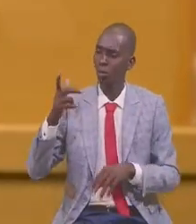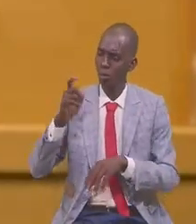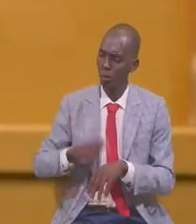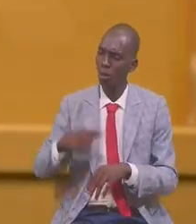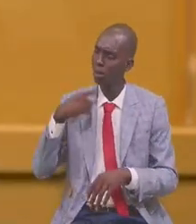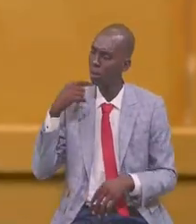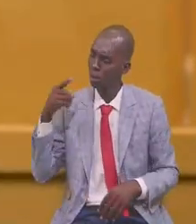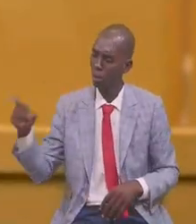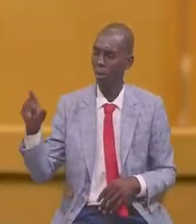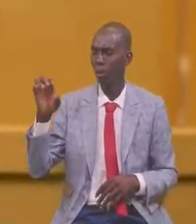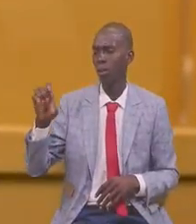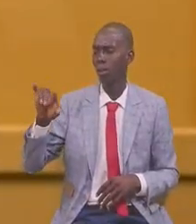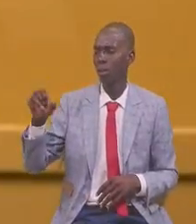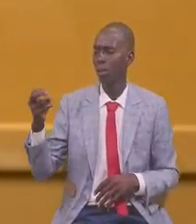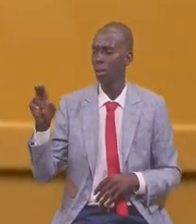Jourdain.